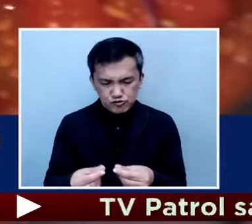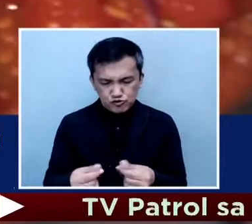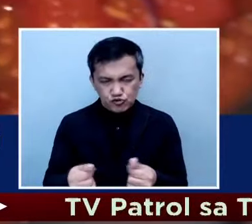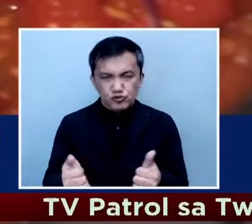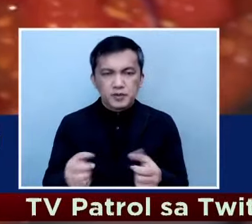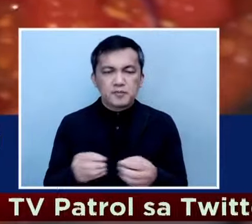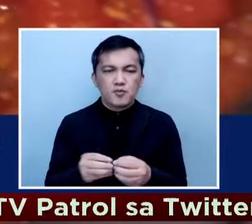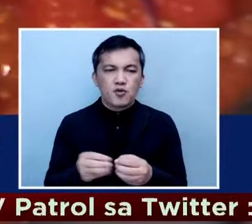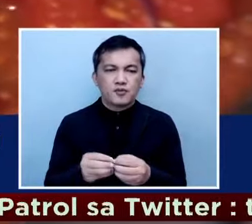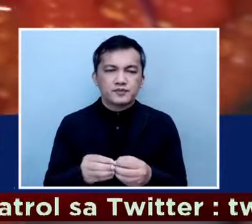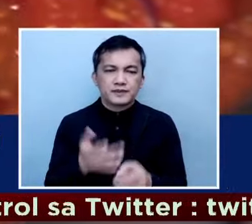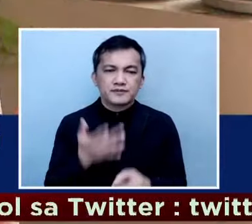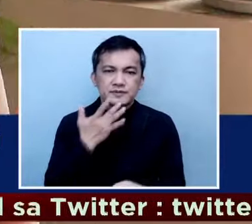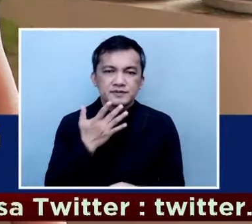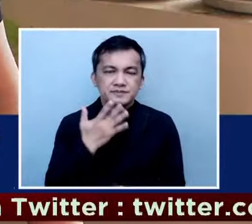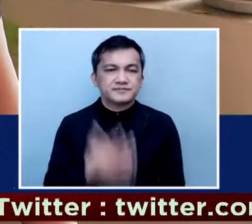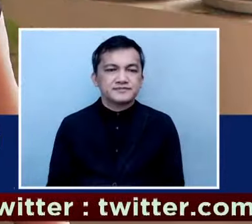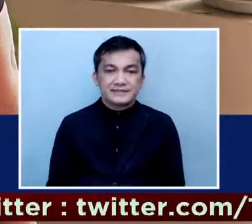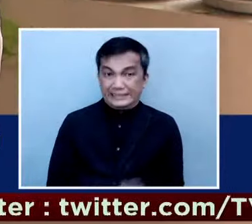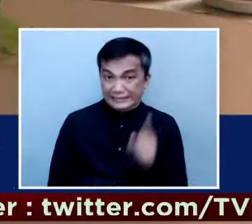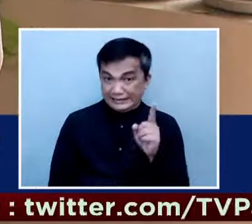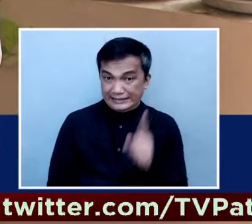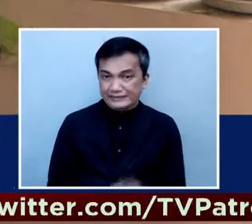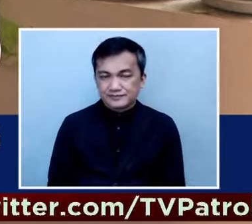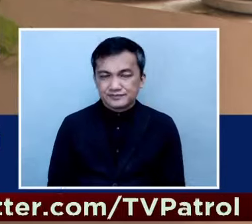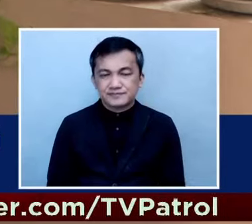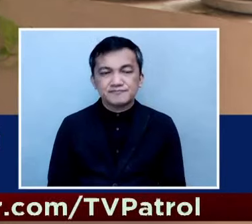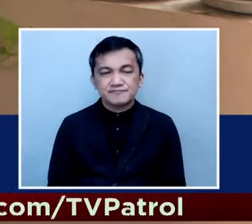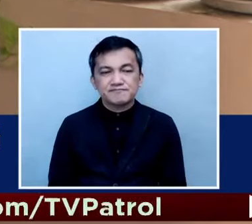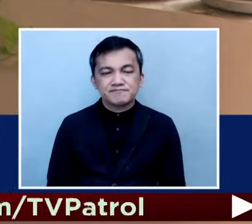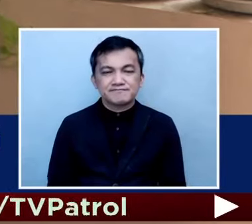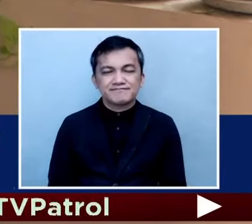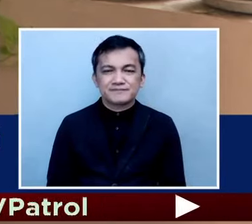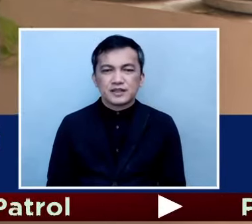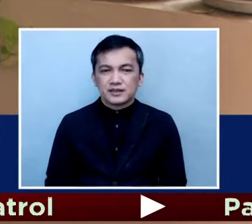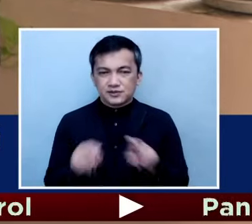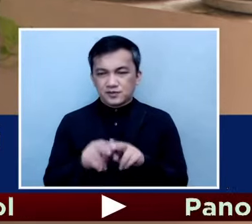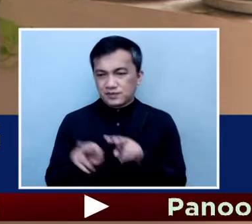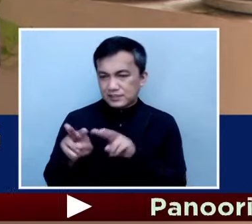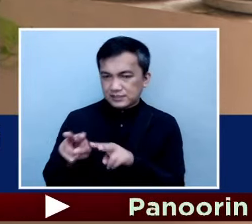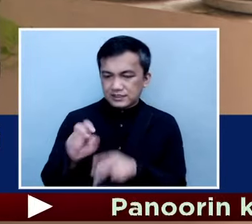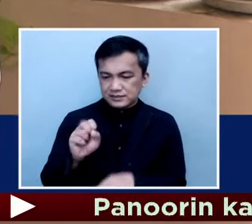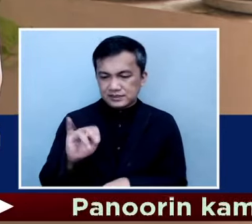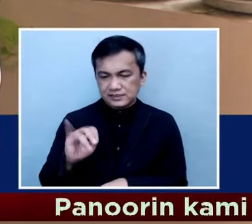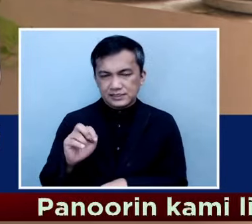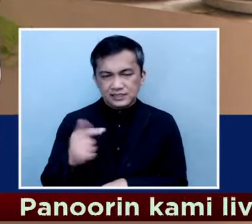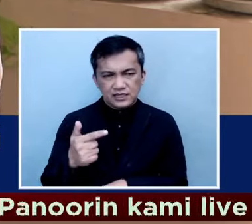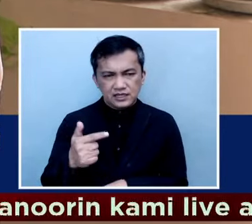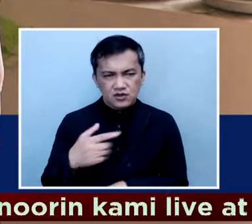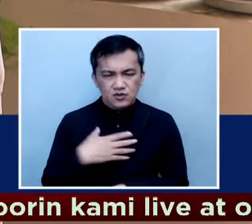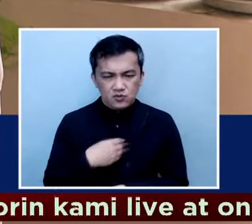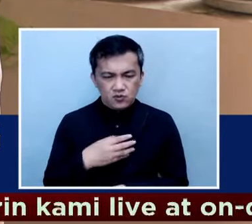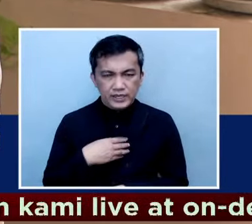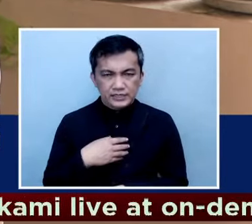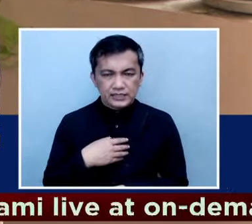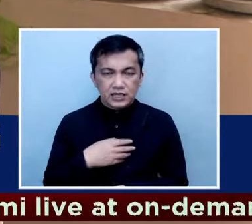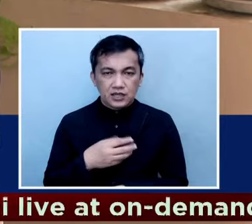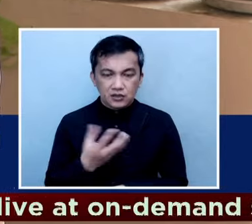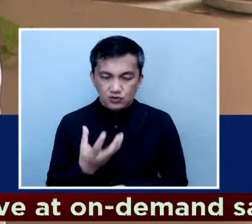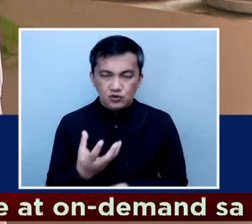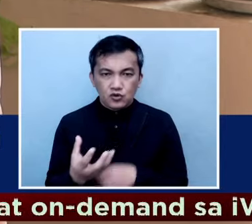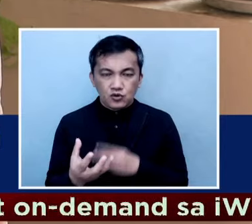maging malinamnam. Kasi normally, sa nakikita kong sinigang, white ang sabaw. O, tapos parang hindi siya